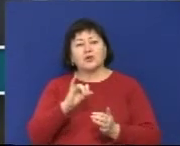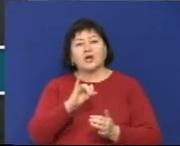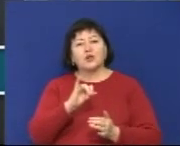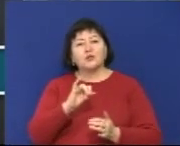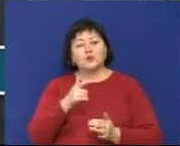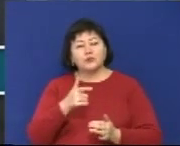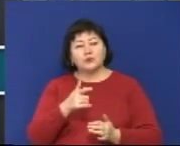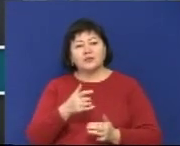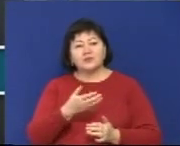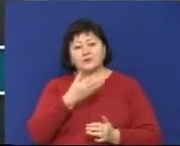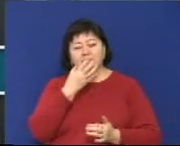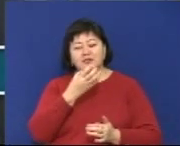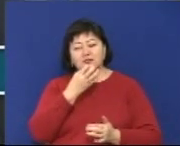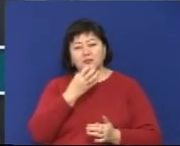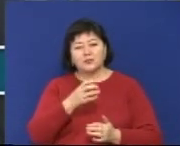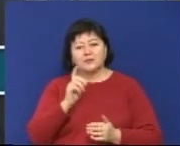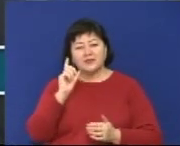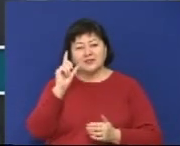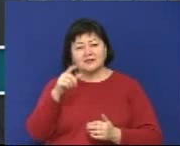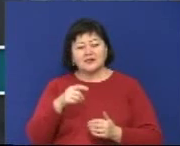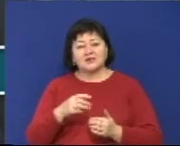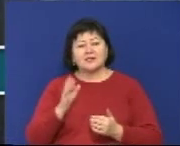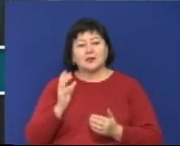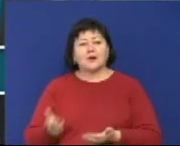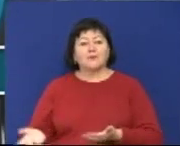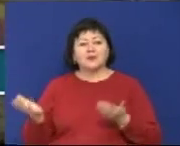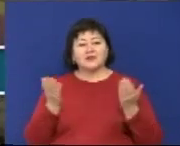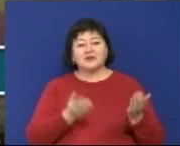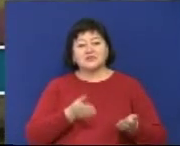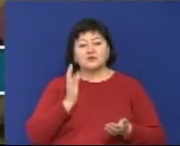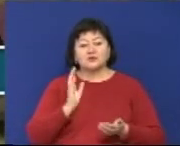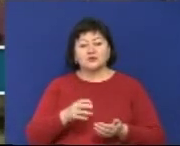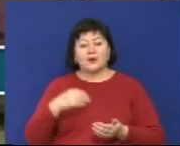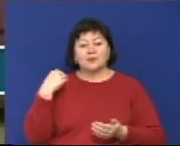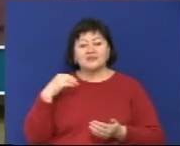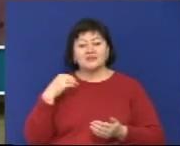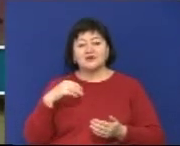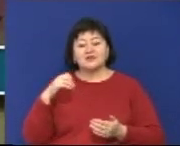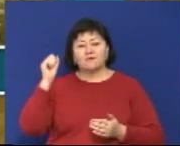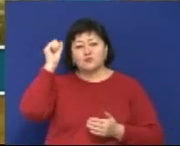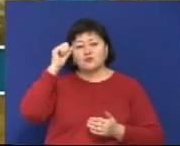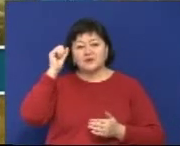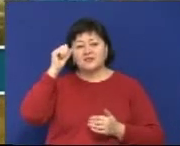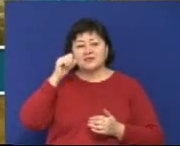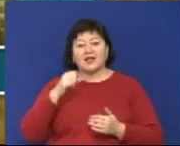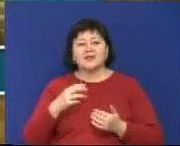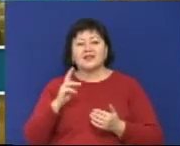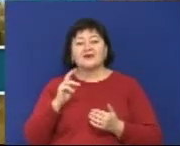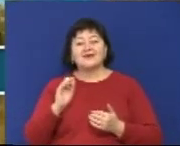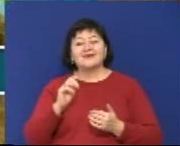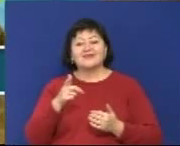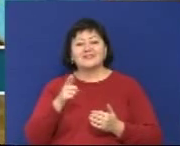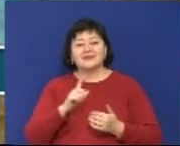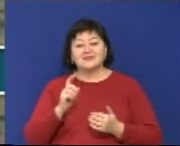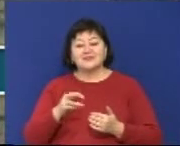году планируем пригласить руководителей Кыргызстана и Узбекистана. Главная ценность города – это его история. Туркестан преобразуется